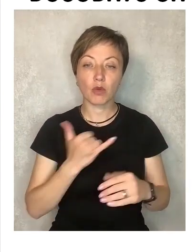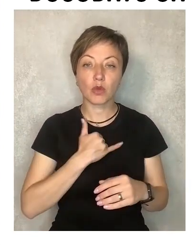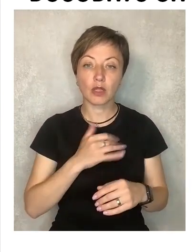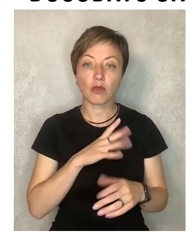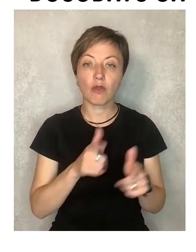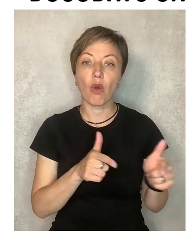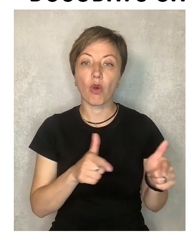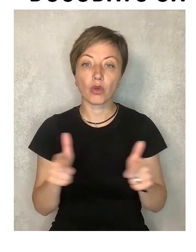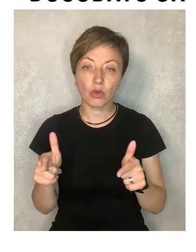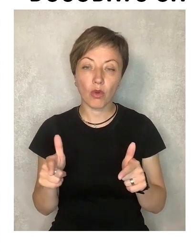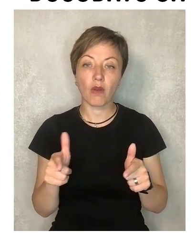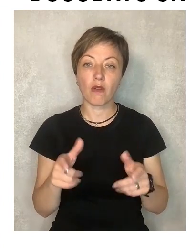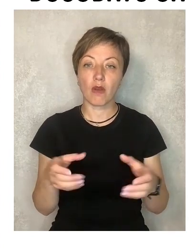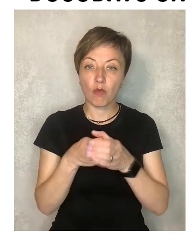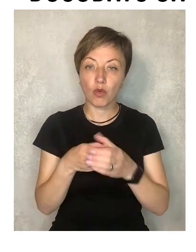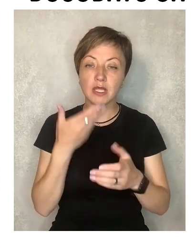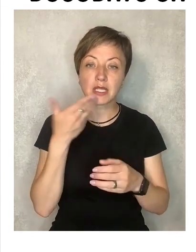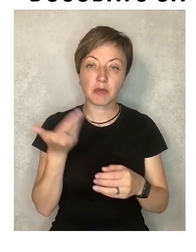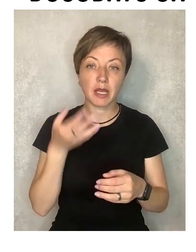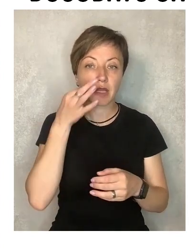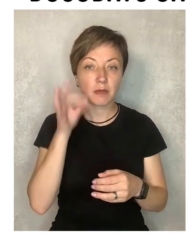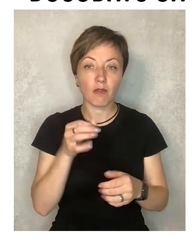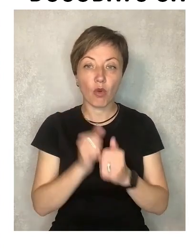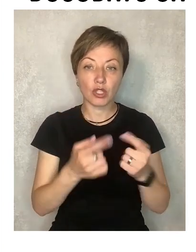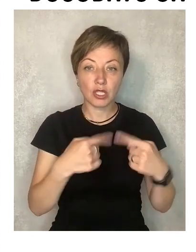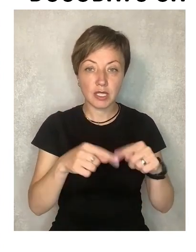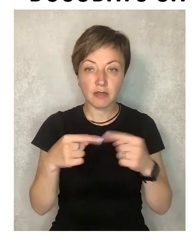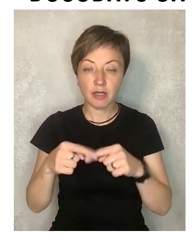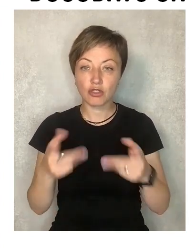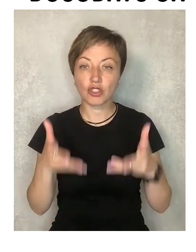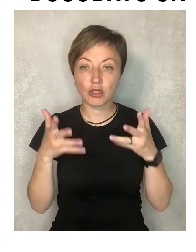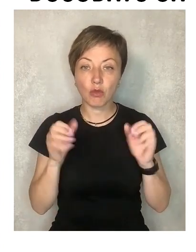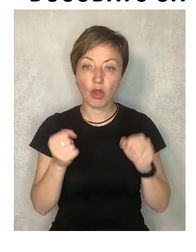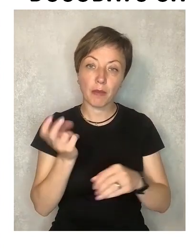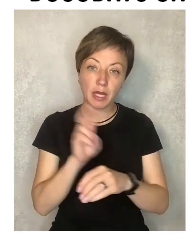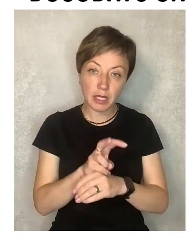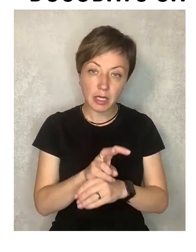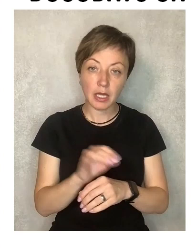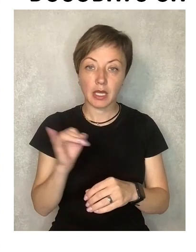пул спікерів, експертів в кожній сфері, які дуже чітко могли прийти до нього.